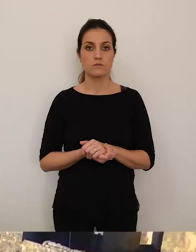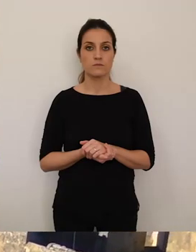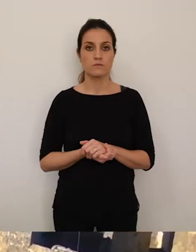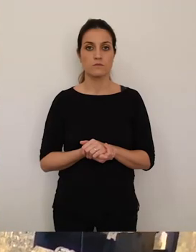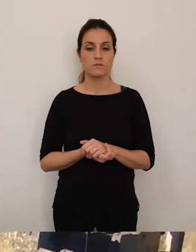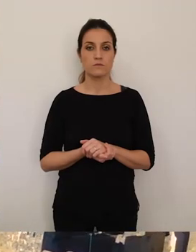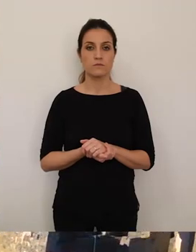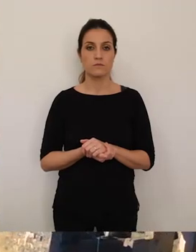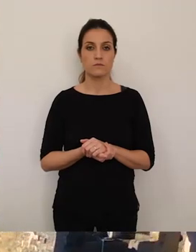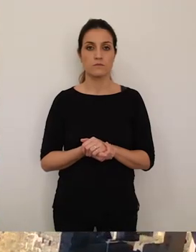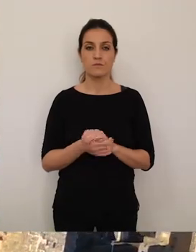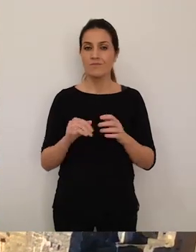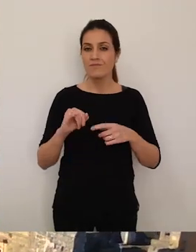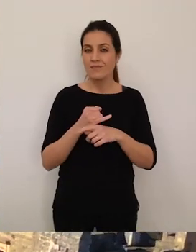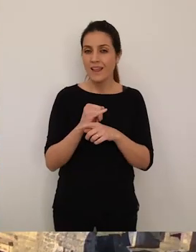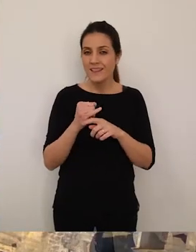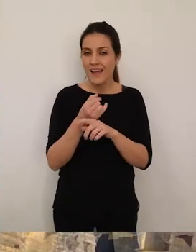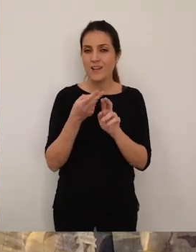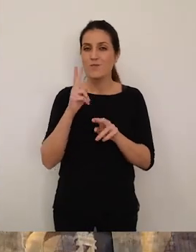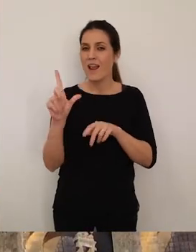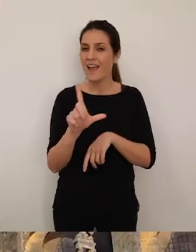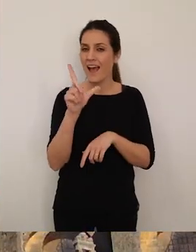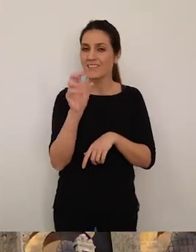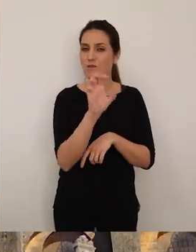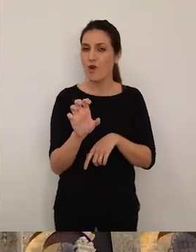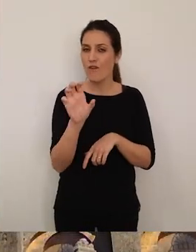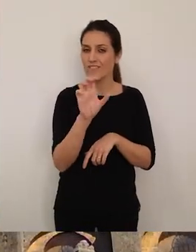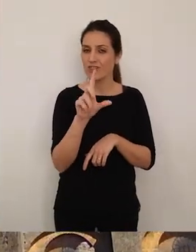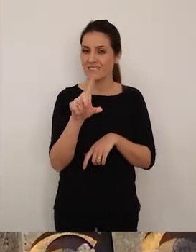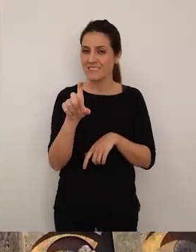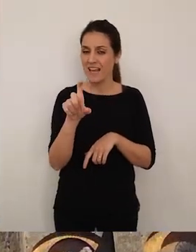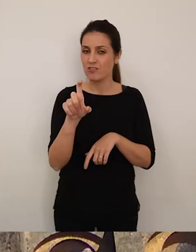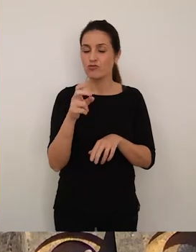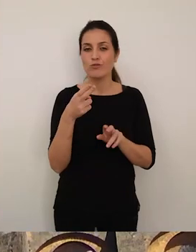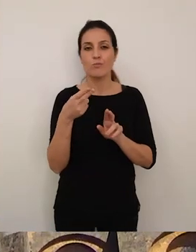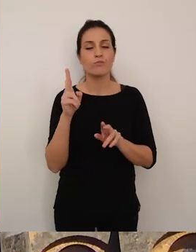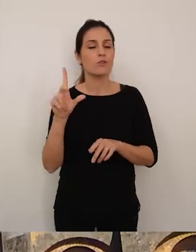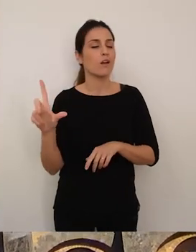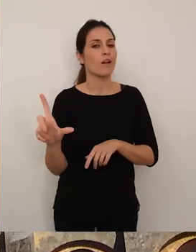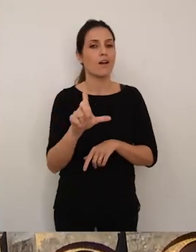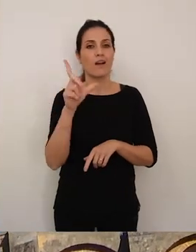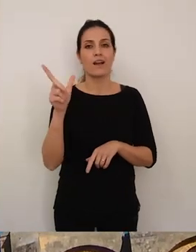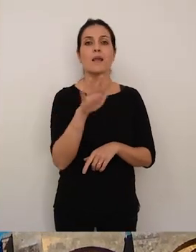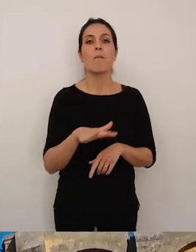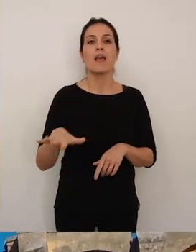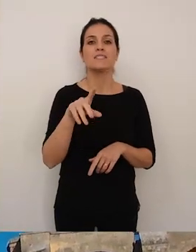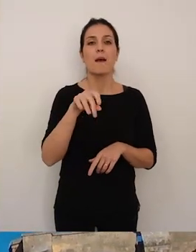Tra gli scorci architettonici più eleganti della provincia di Lecce, Piazza Pisanelli è il salotto a cielo aperto dei